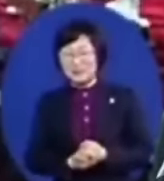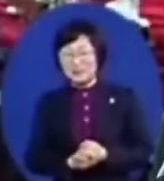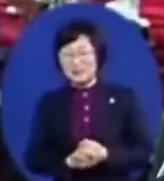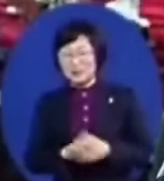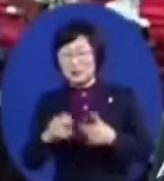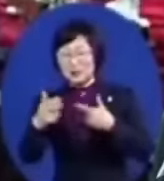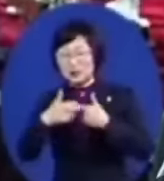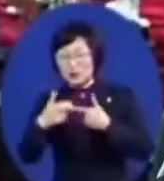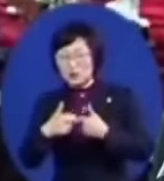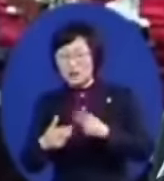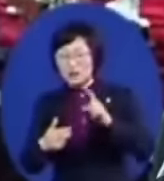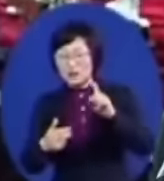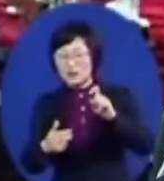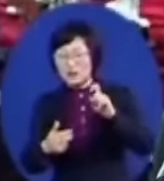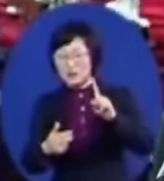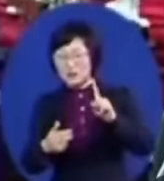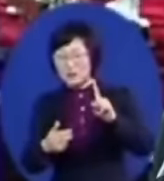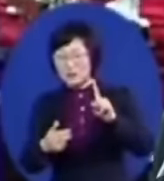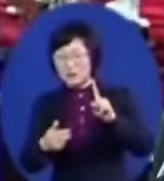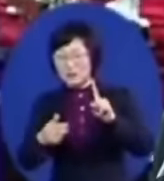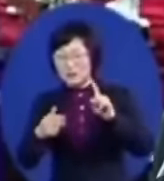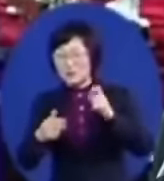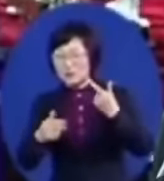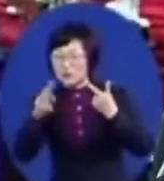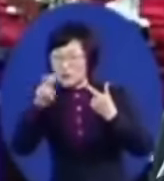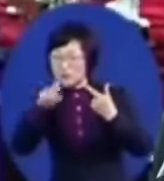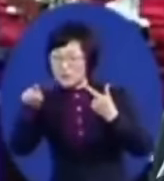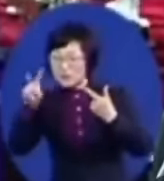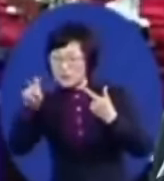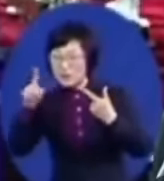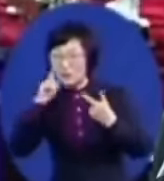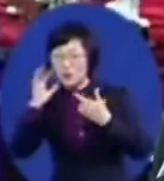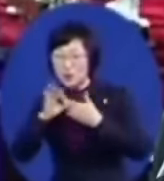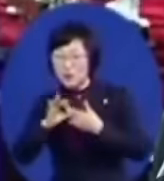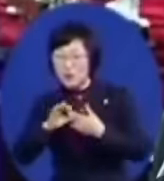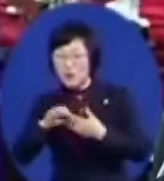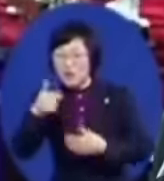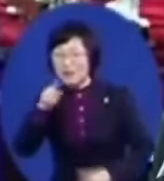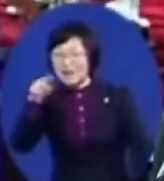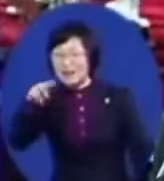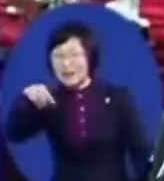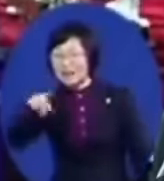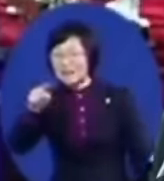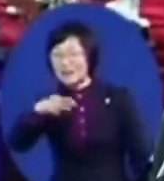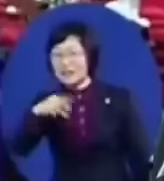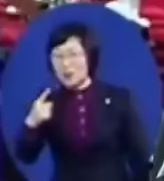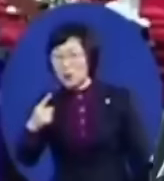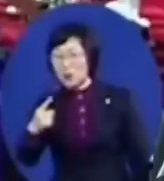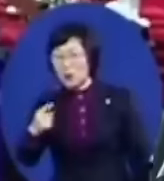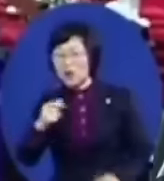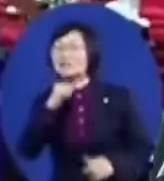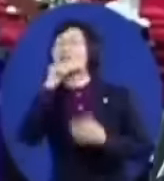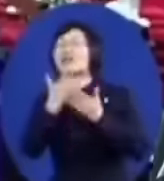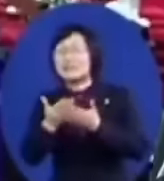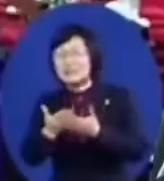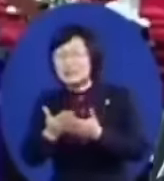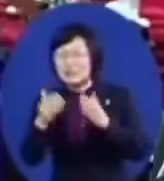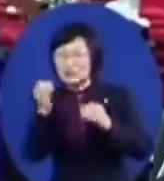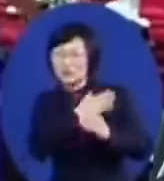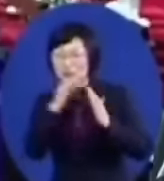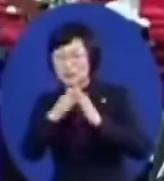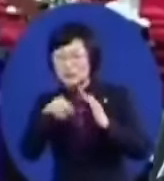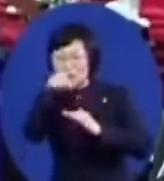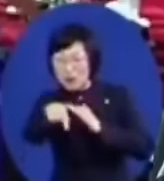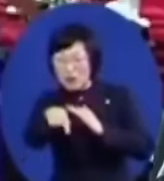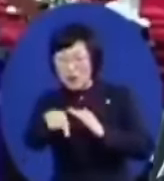누가복음 16장 20절로 21절에 그런데 나사로라 이름하는 한 거지가 헌데 투성이로 그 대문 앞에 버려진 채 그 부자